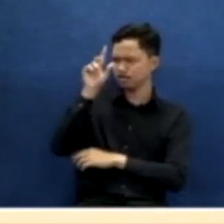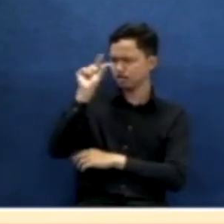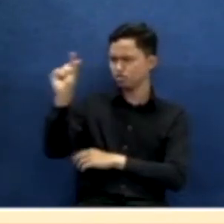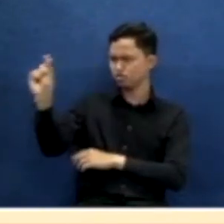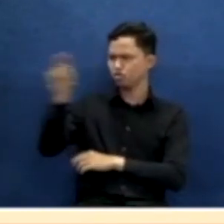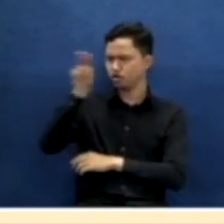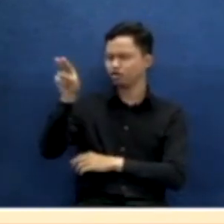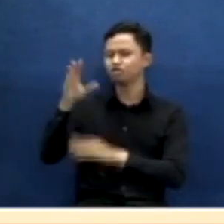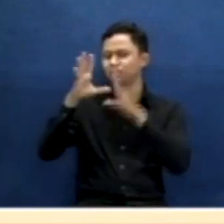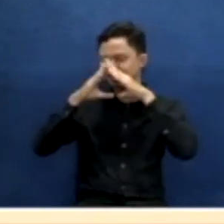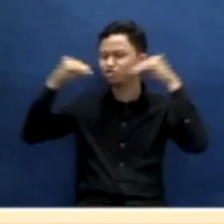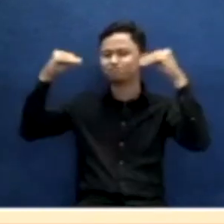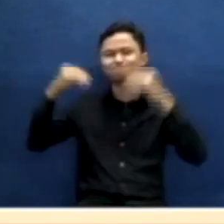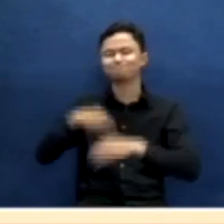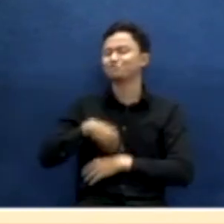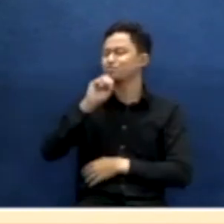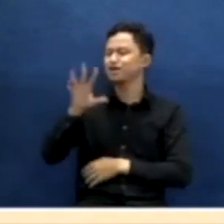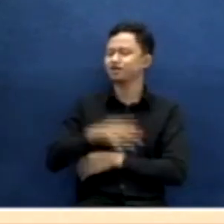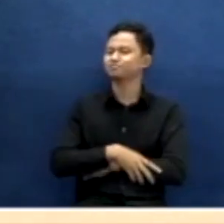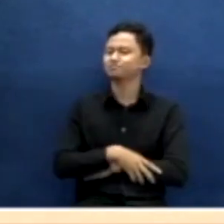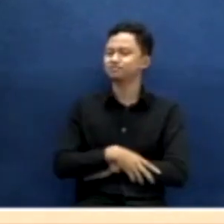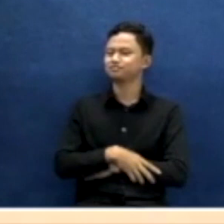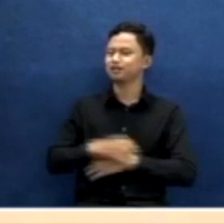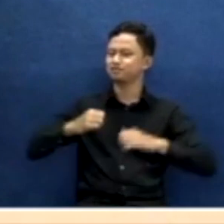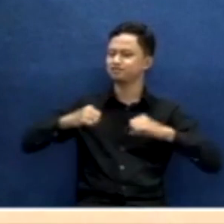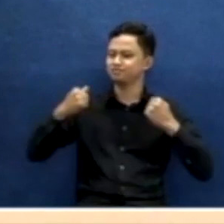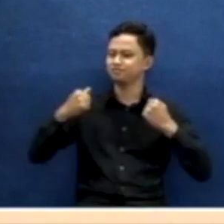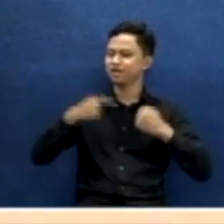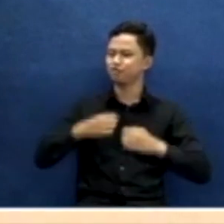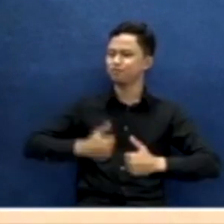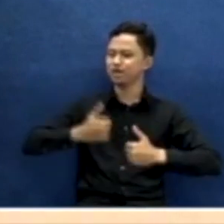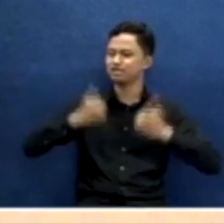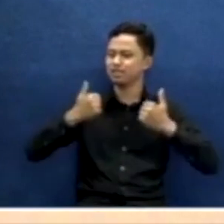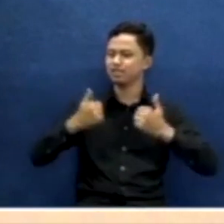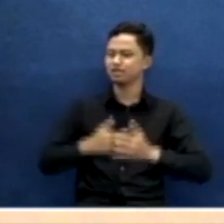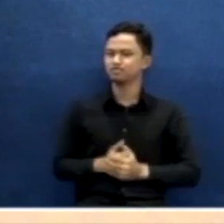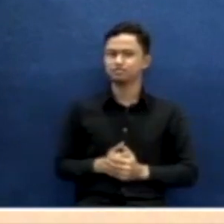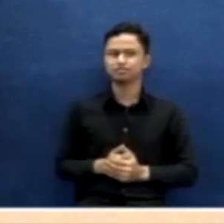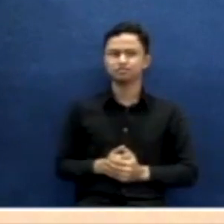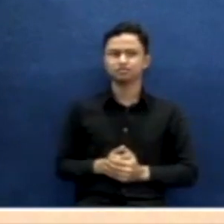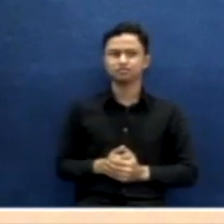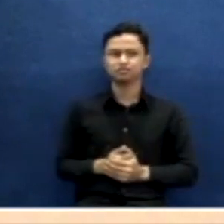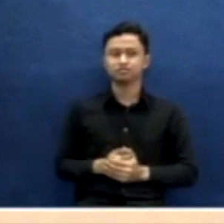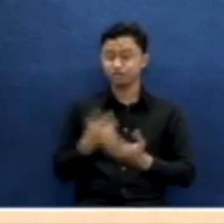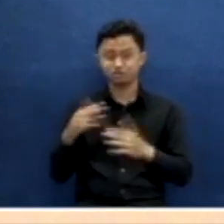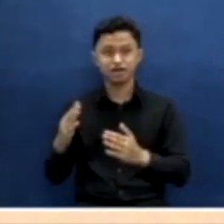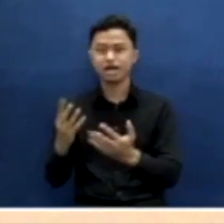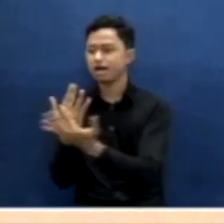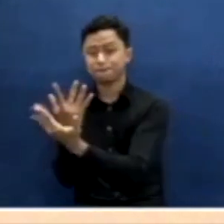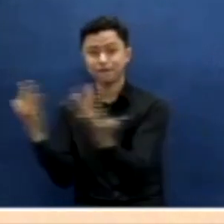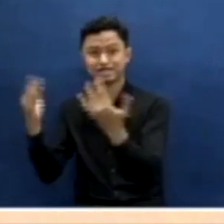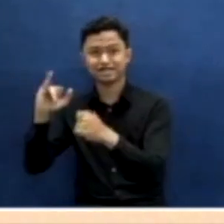melihatdarikejauhansambiltersenyumdan berkata,"Akuberhasil.""Setelahitu, rakyatIrakkembalike